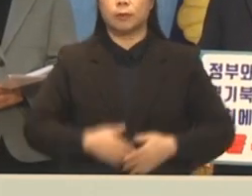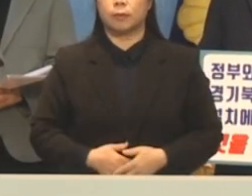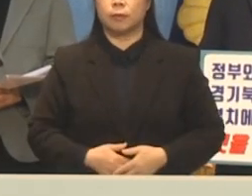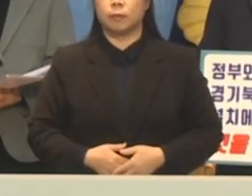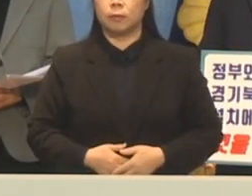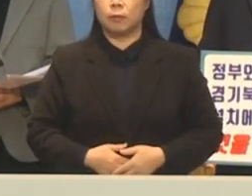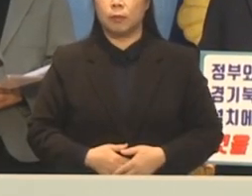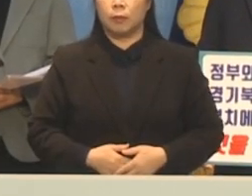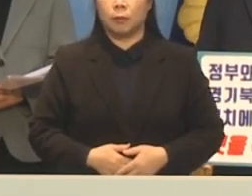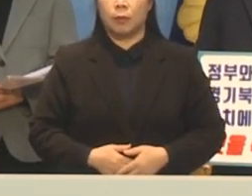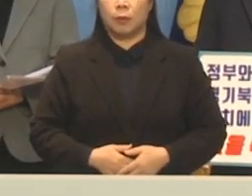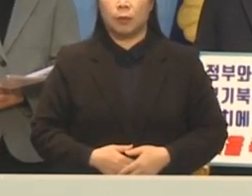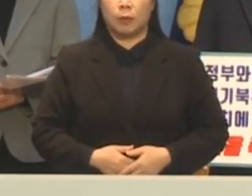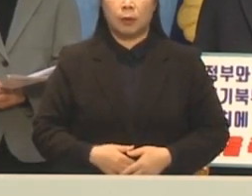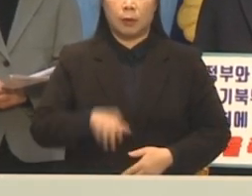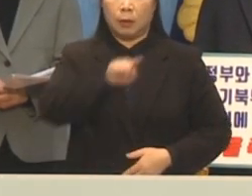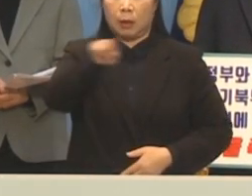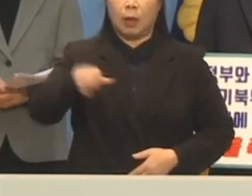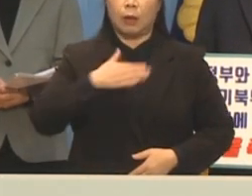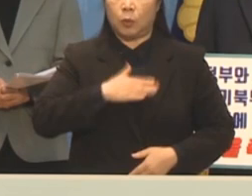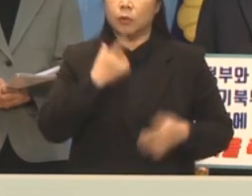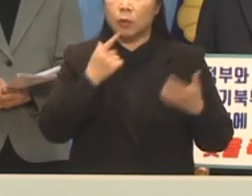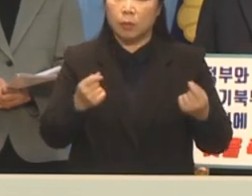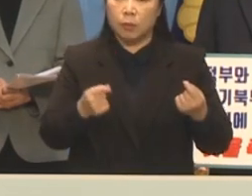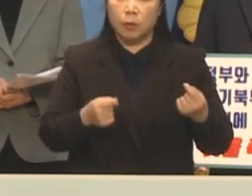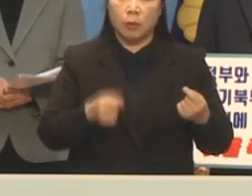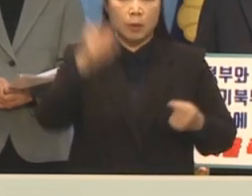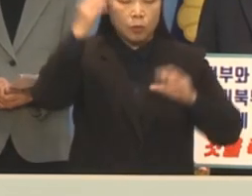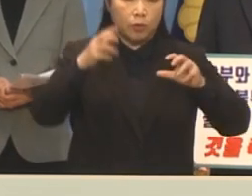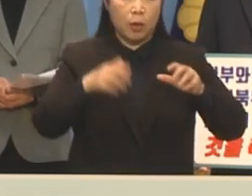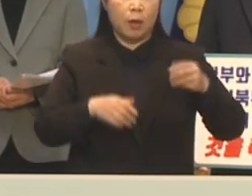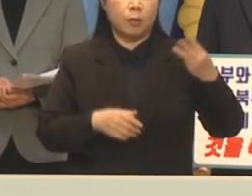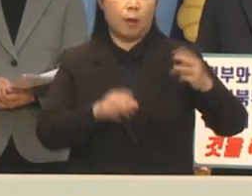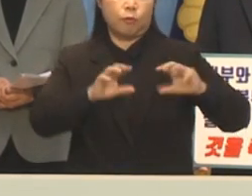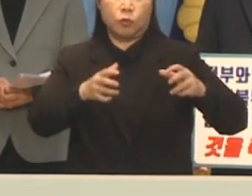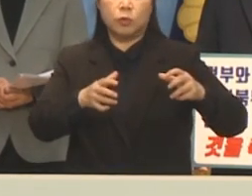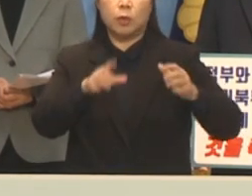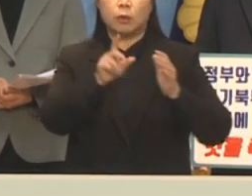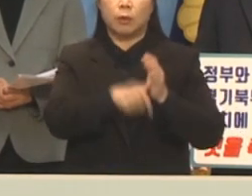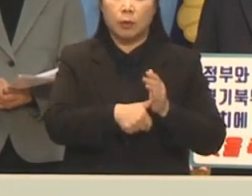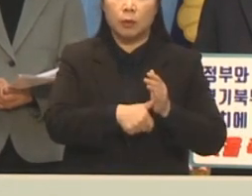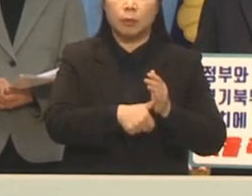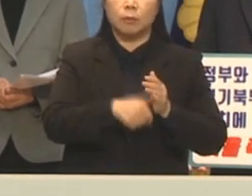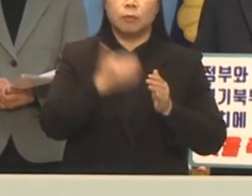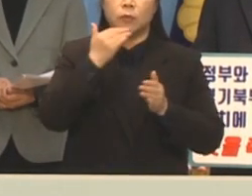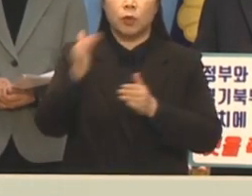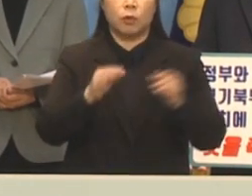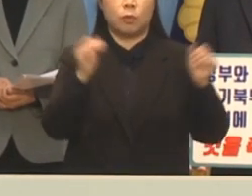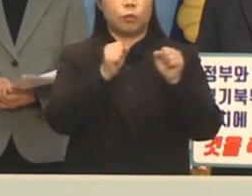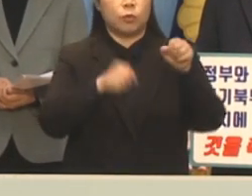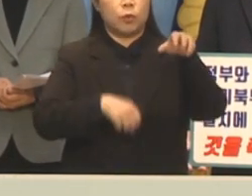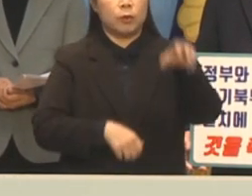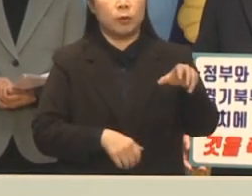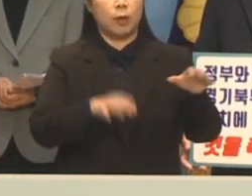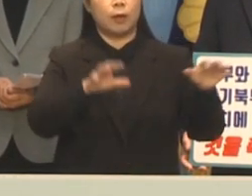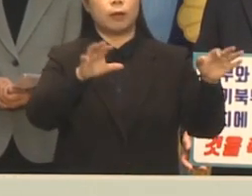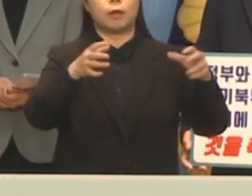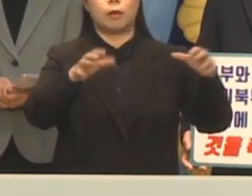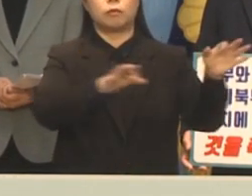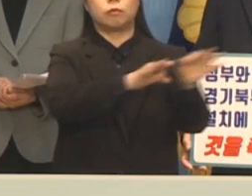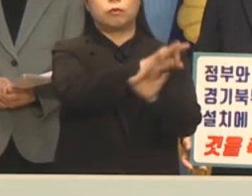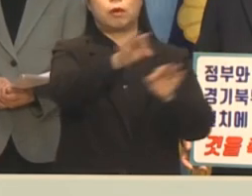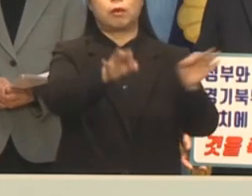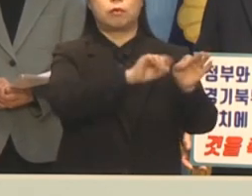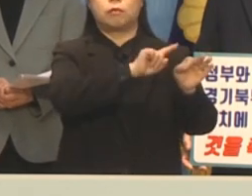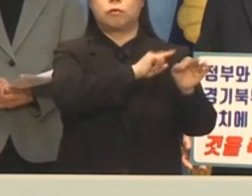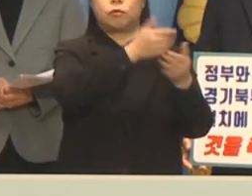같이 삼국시대 이래 우리의 자랑스러운 선조들은 경기 북부를 국가를 경영하는